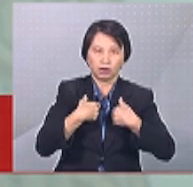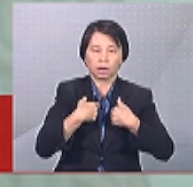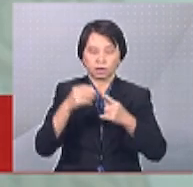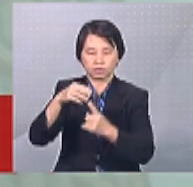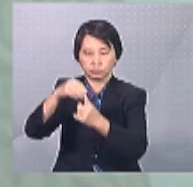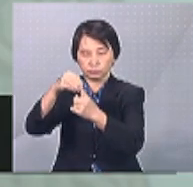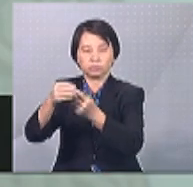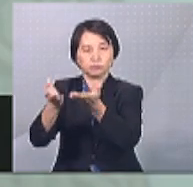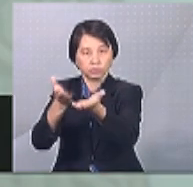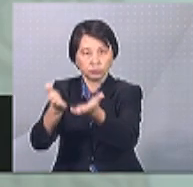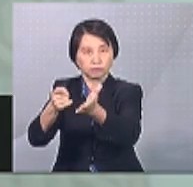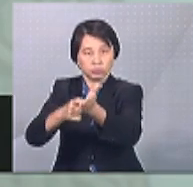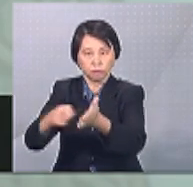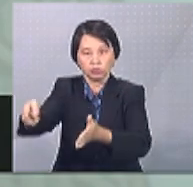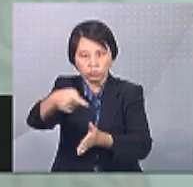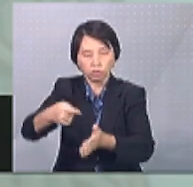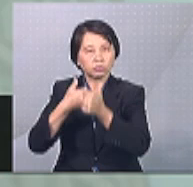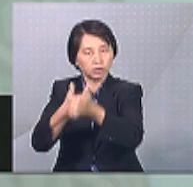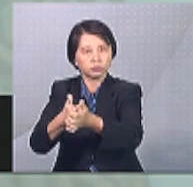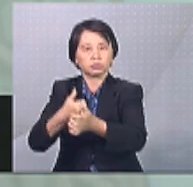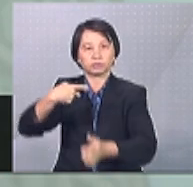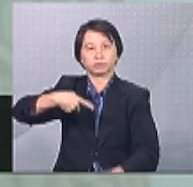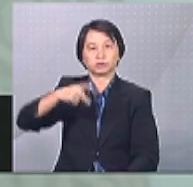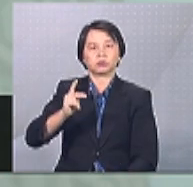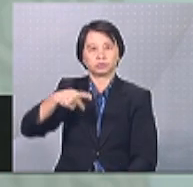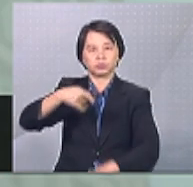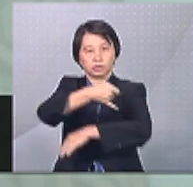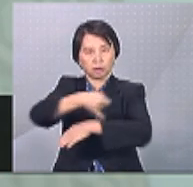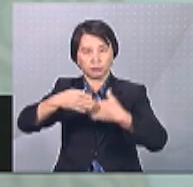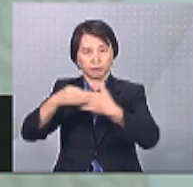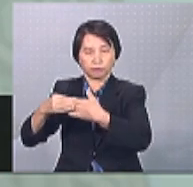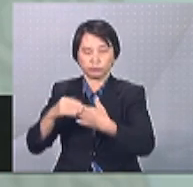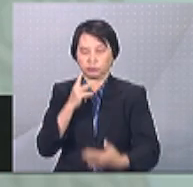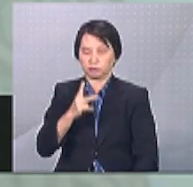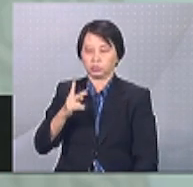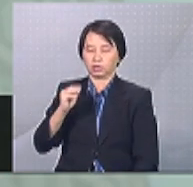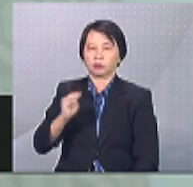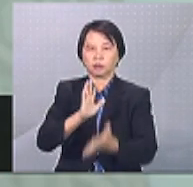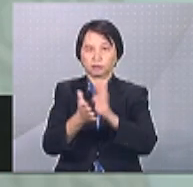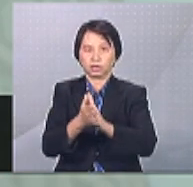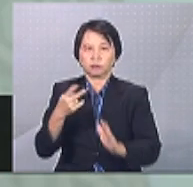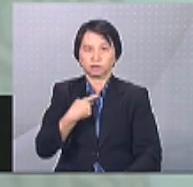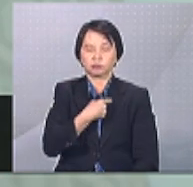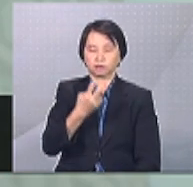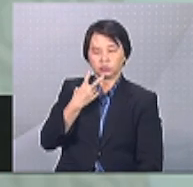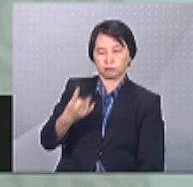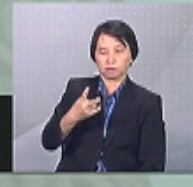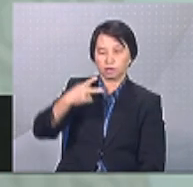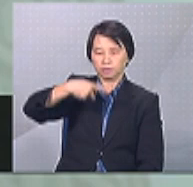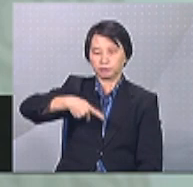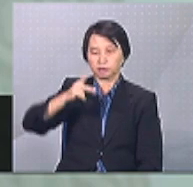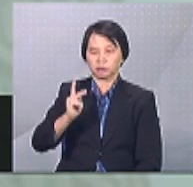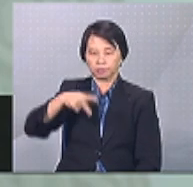essential service juga patuh kepada garis panduan Kementerian Kesihatan. Jadi kita lihat pada PKP